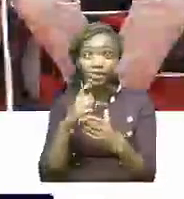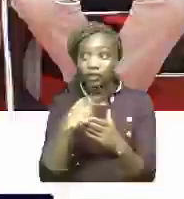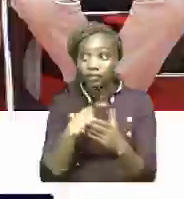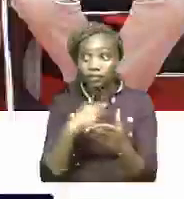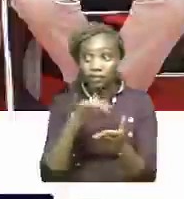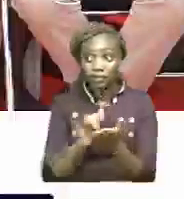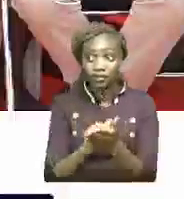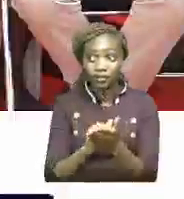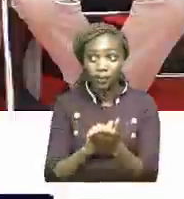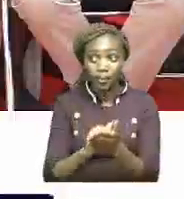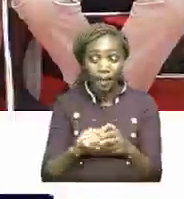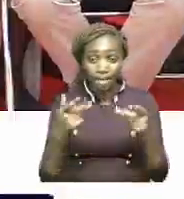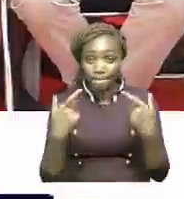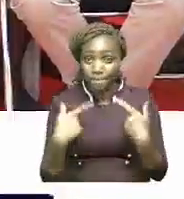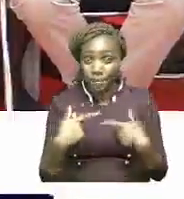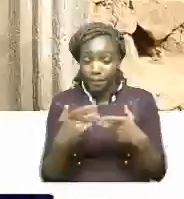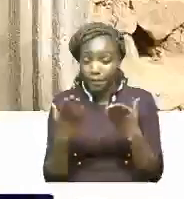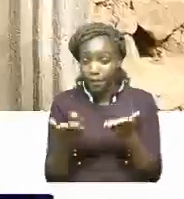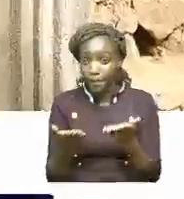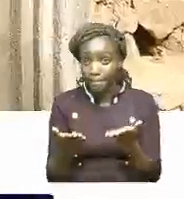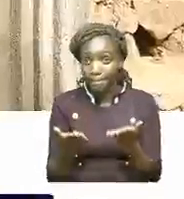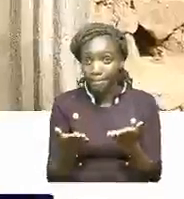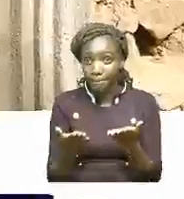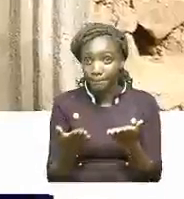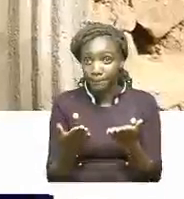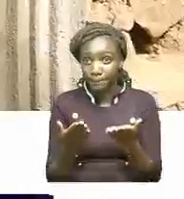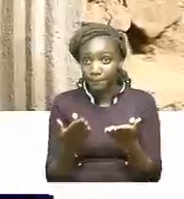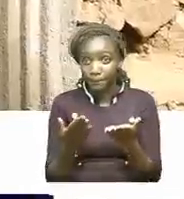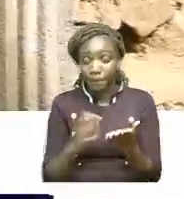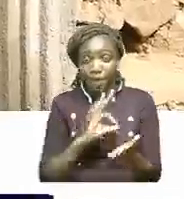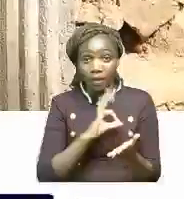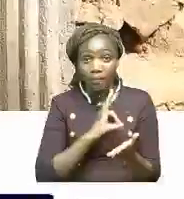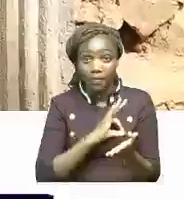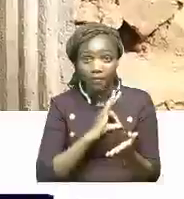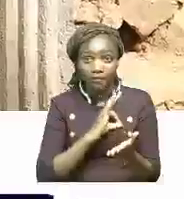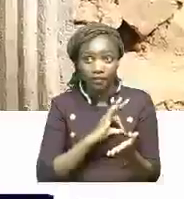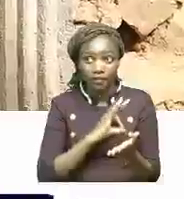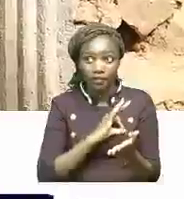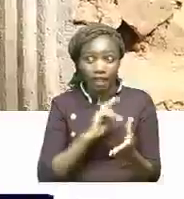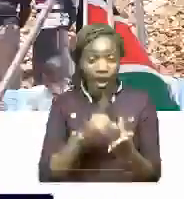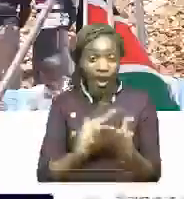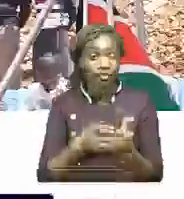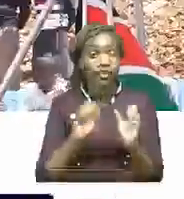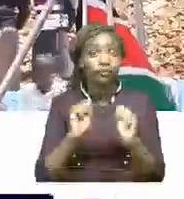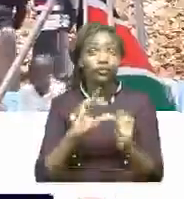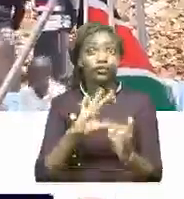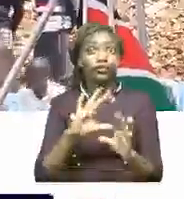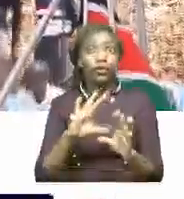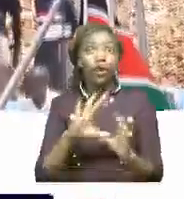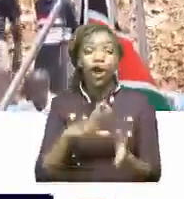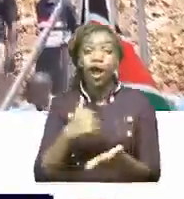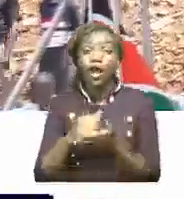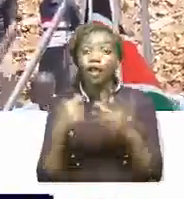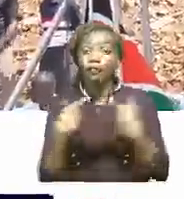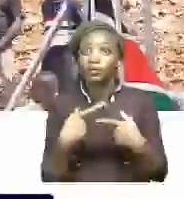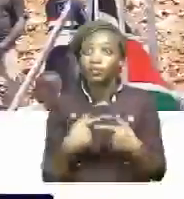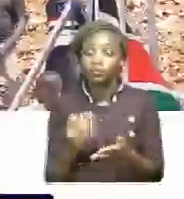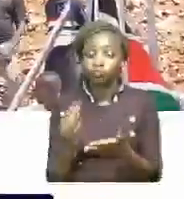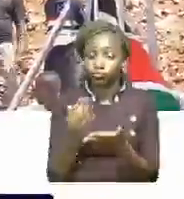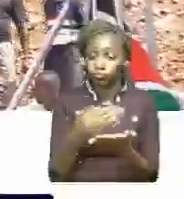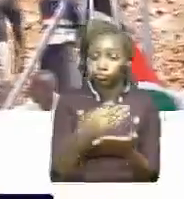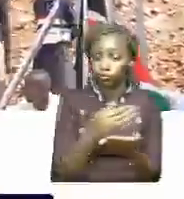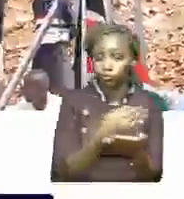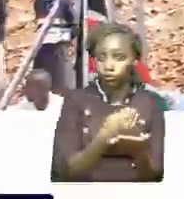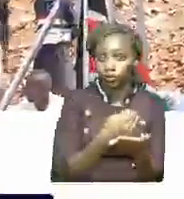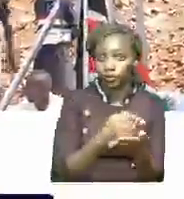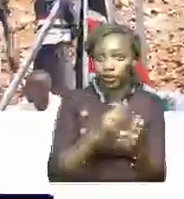wenyeji wa Bunyala eneo bunge la Budalangi kufaidi na Chase Bay, hili litasaidia kuleta pamoja jamii ya kimataifa kwa utalii